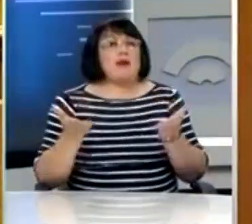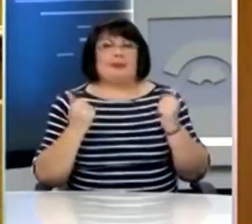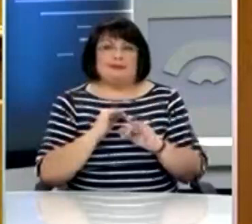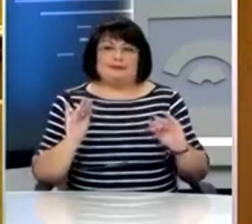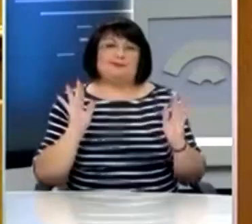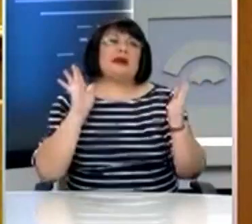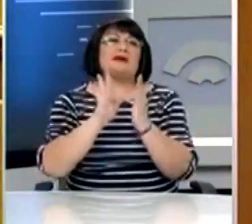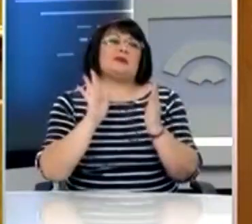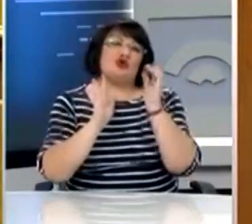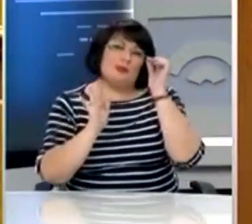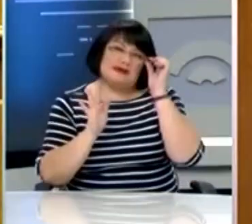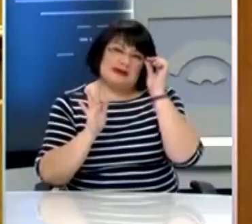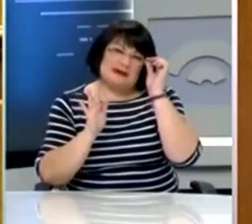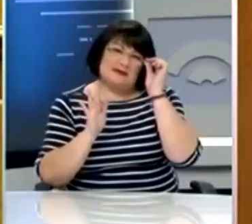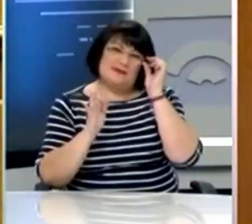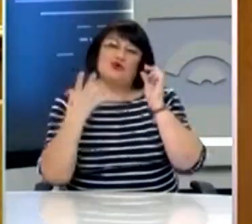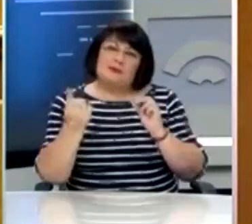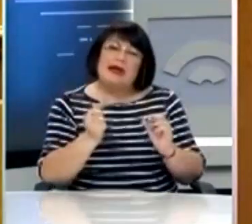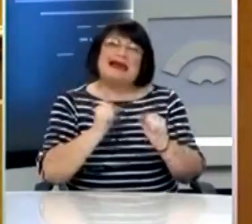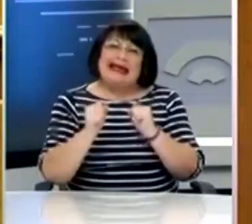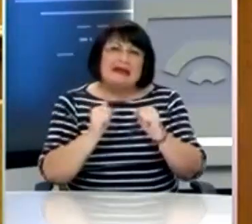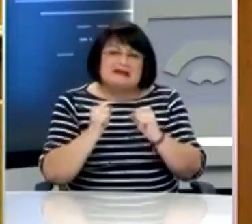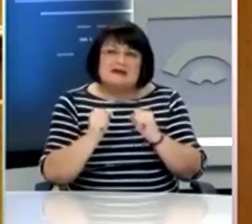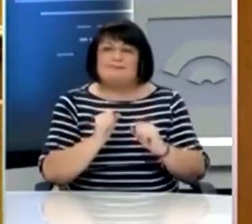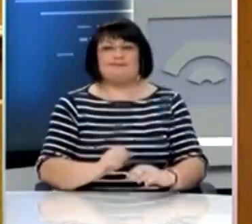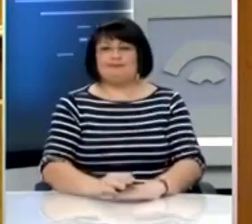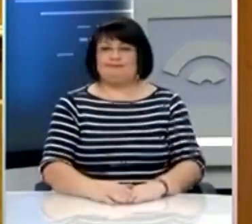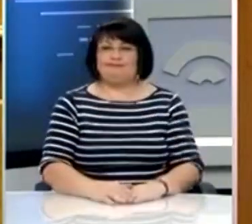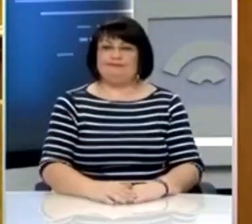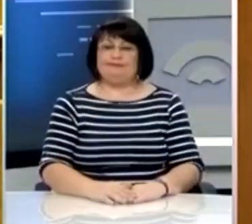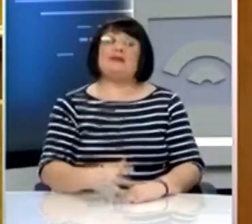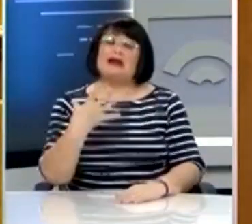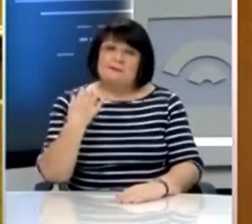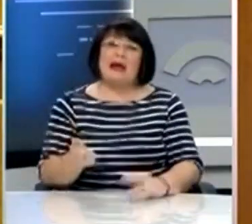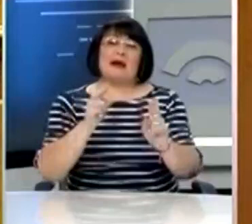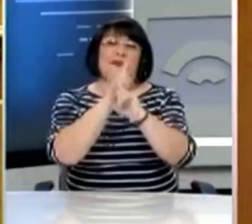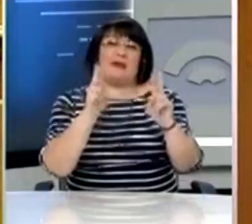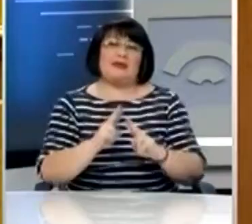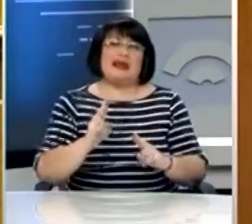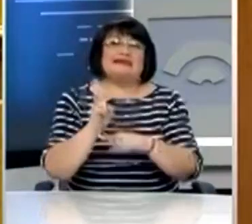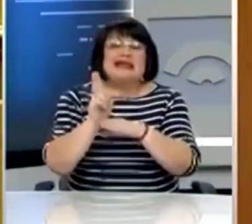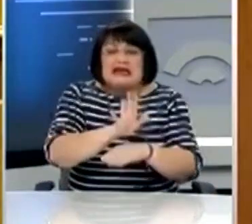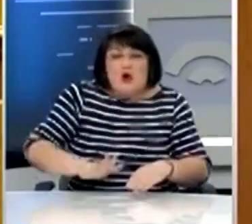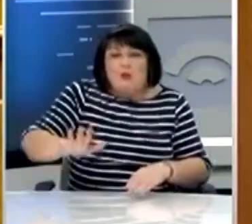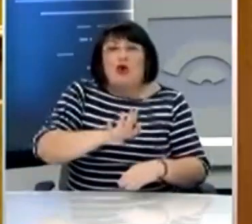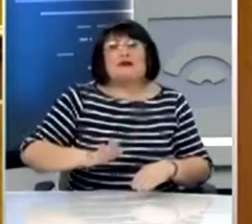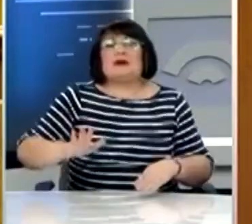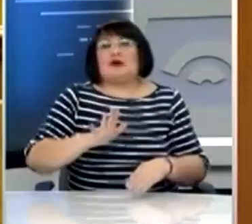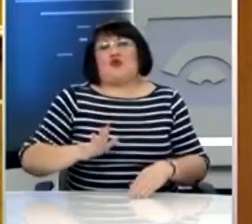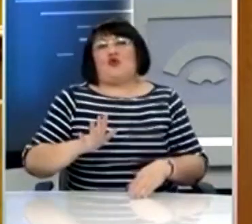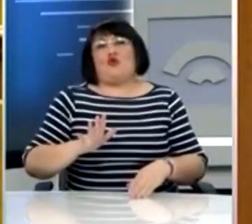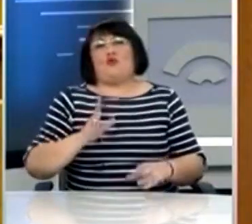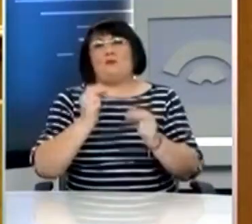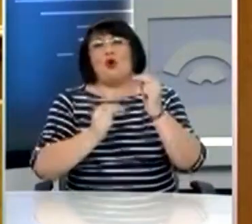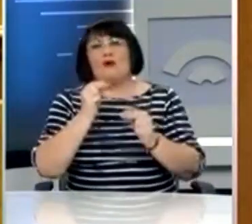να αντιμετωπίσετε μια υπαρκτή κρίση. Ένα υπαρκτό διεθνές γεωπολιτικό πρόβλημα που